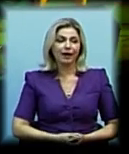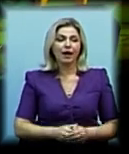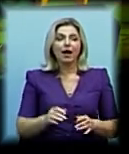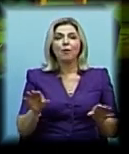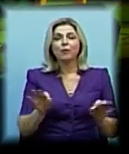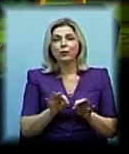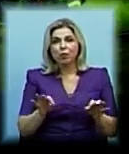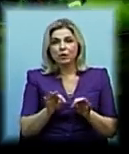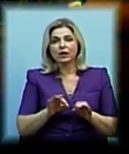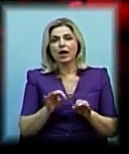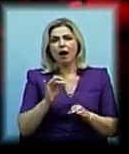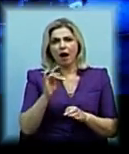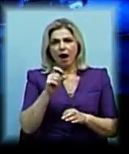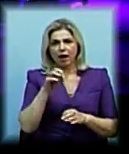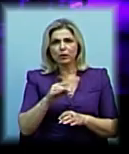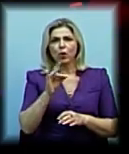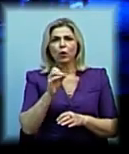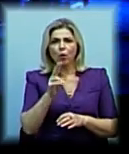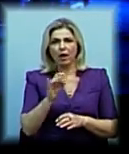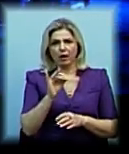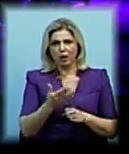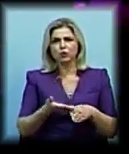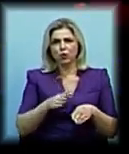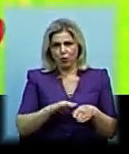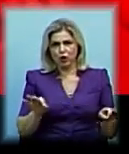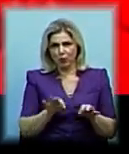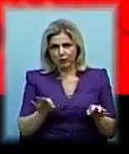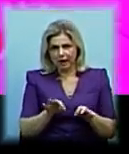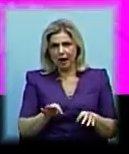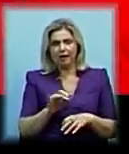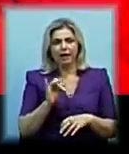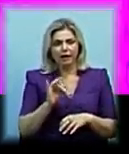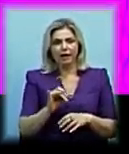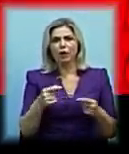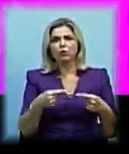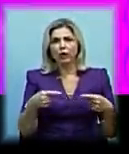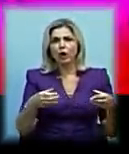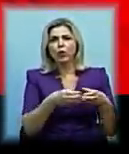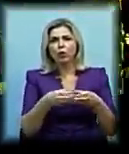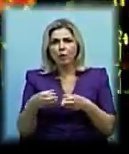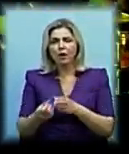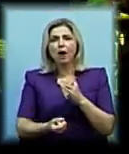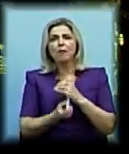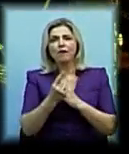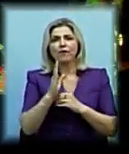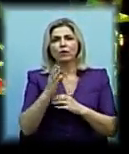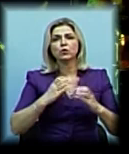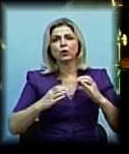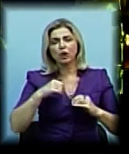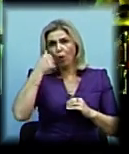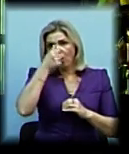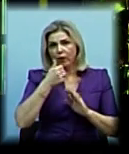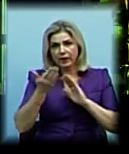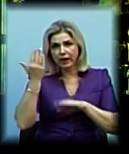важкої альтернативи та хардроку до каверів на танцювальні треки. Гурт «Apple Scene» сформувався ще у студентські роки. Хлопці